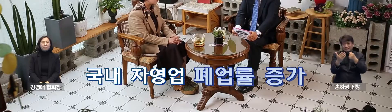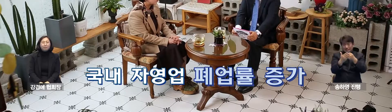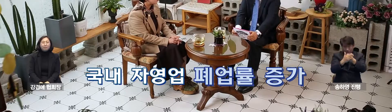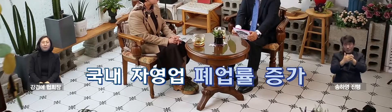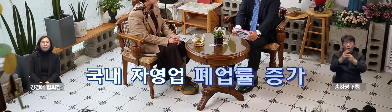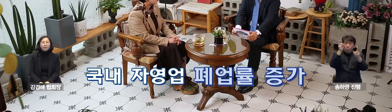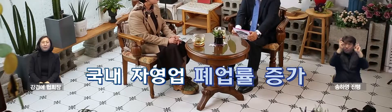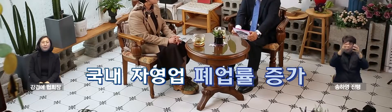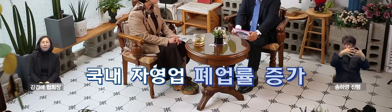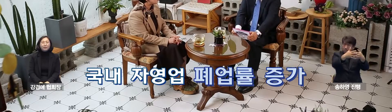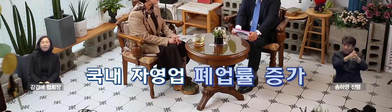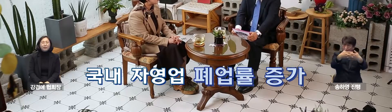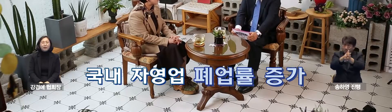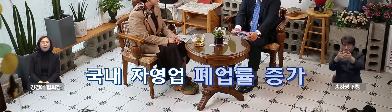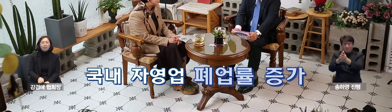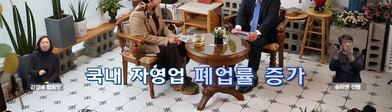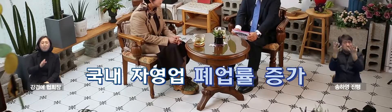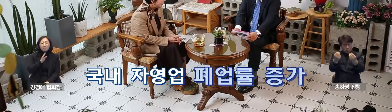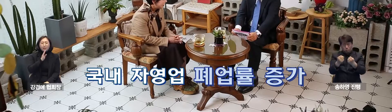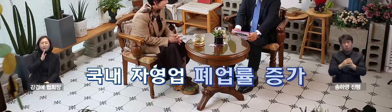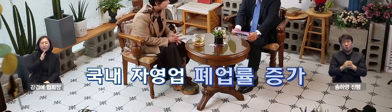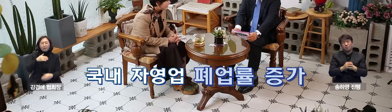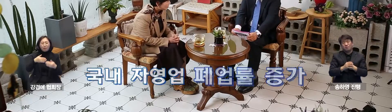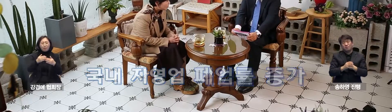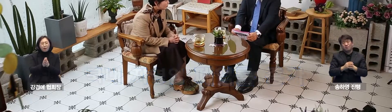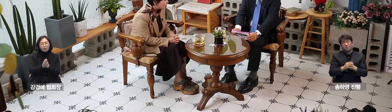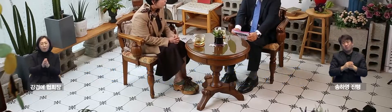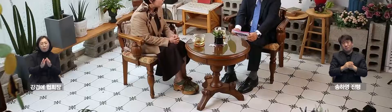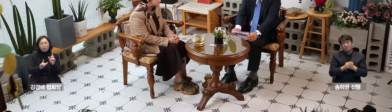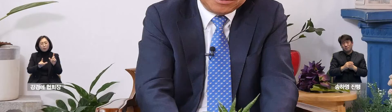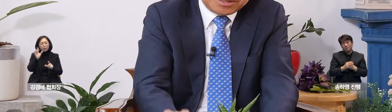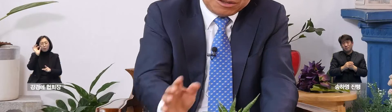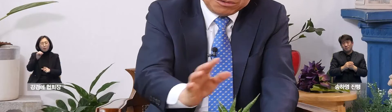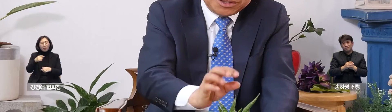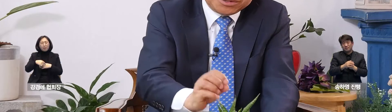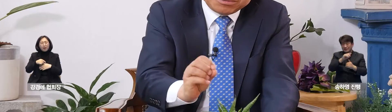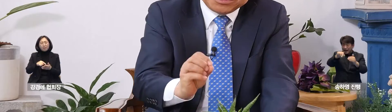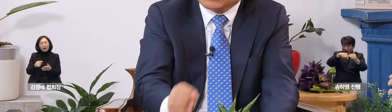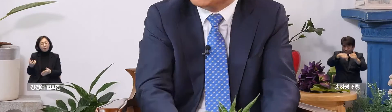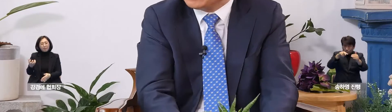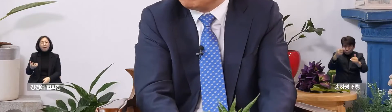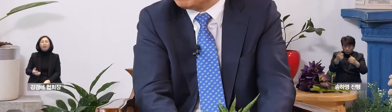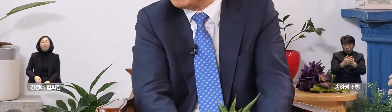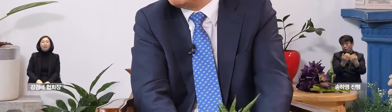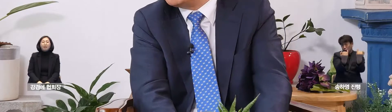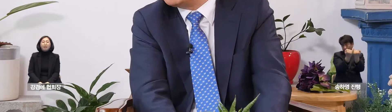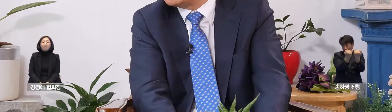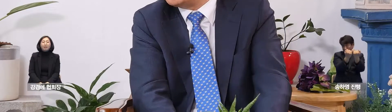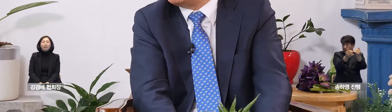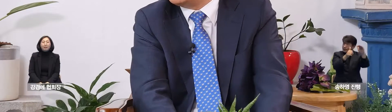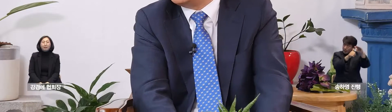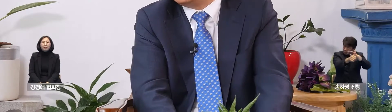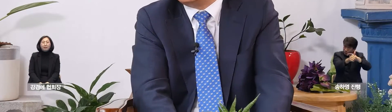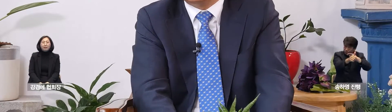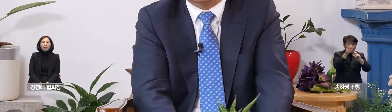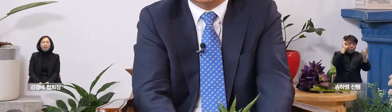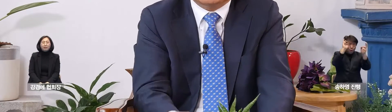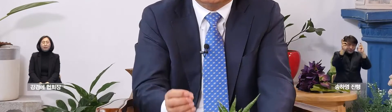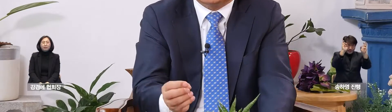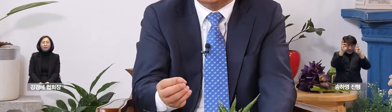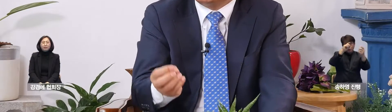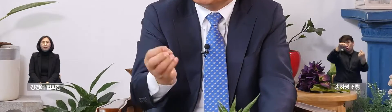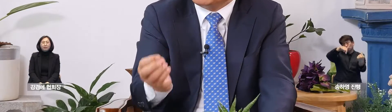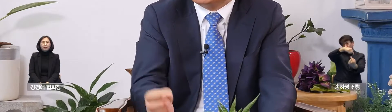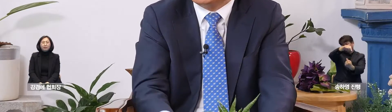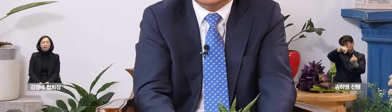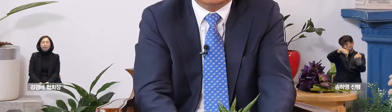아, 진짜. 그런데 가슴 아파요, 사실. 저도 사업을. 그런 가운데 또 여성이 대표를 하면서 기업을